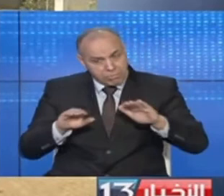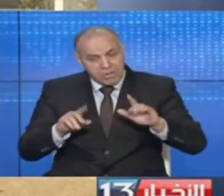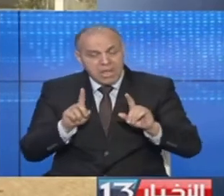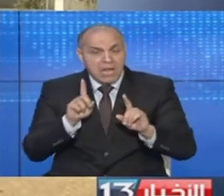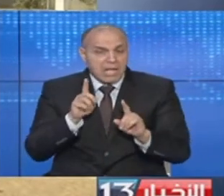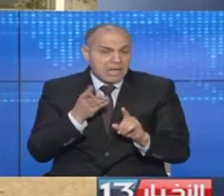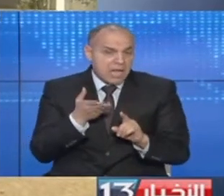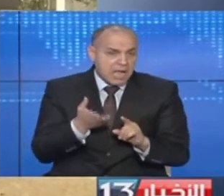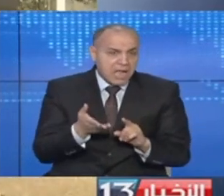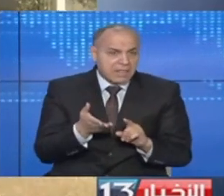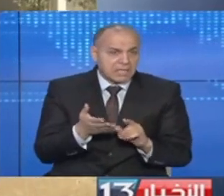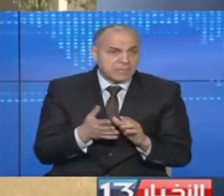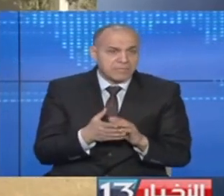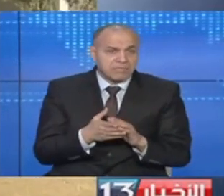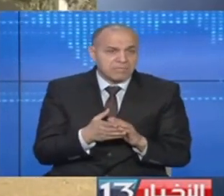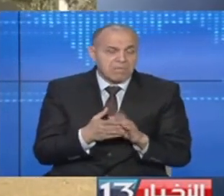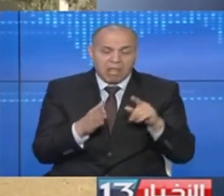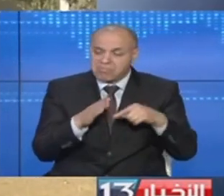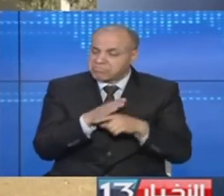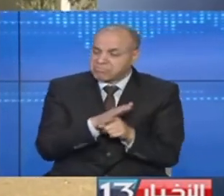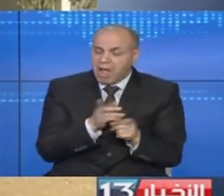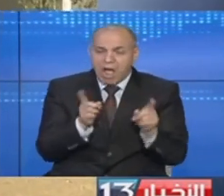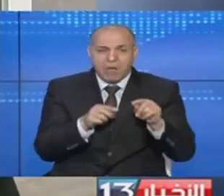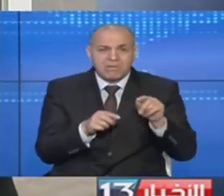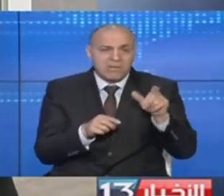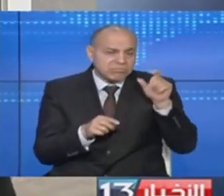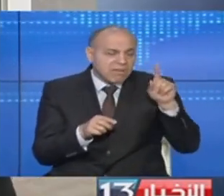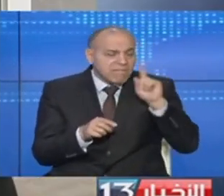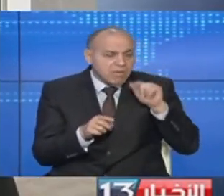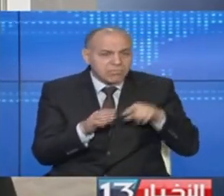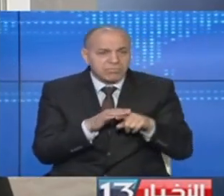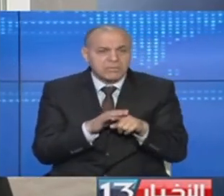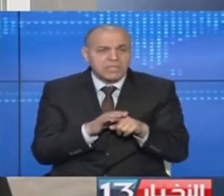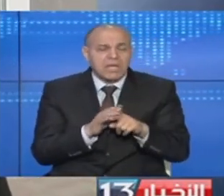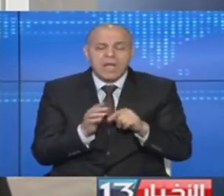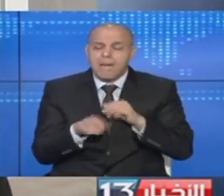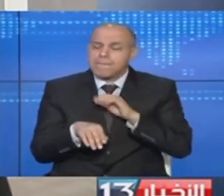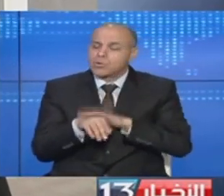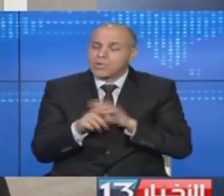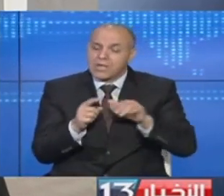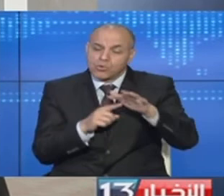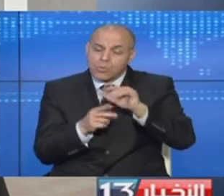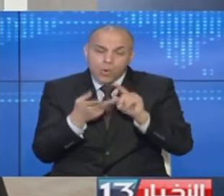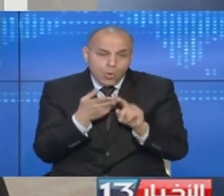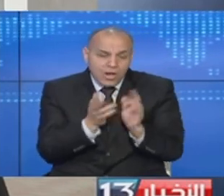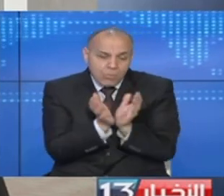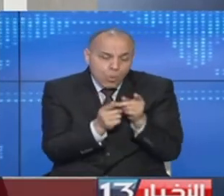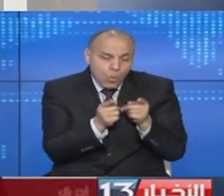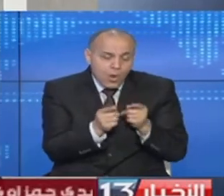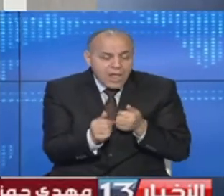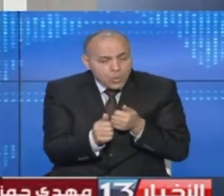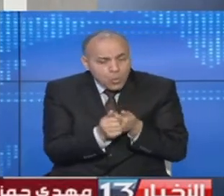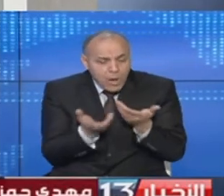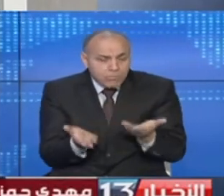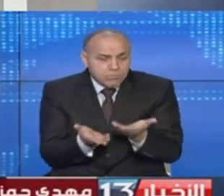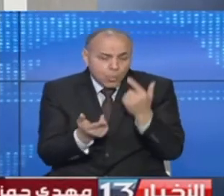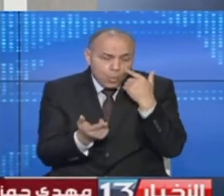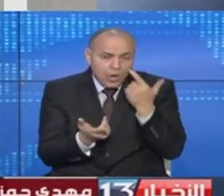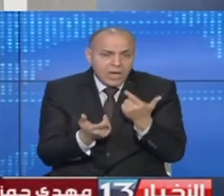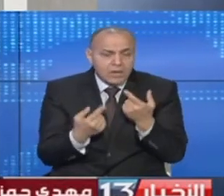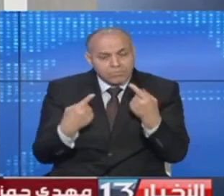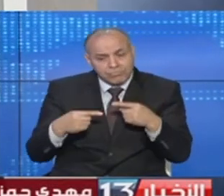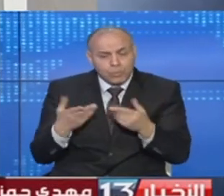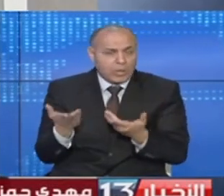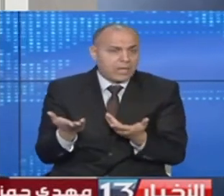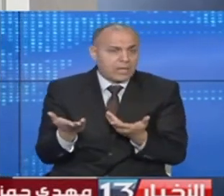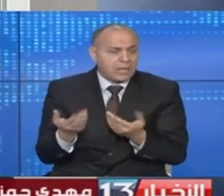لكن هذايا باش يخلي الانحراف يعود من جديد. مصالح الشؤون الاجتماعية اللي يلزمها تواكب الظاهرة هذه ويلزمها تتصدى